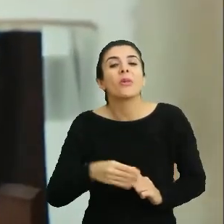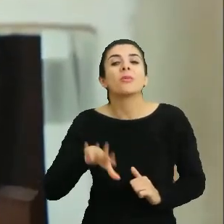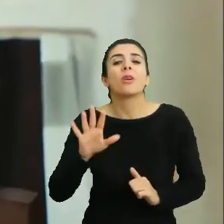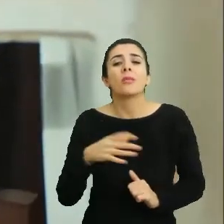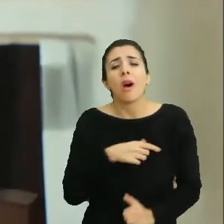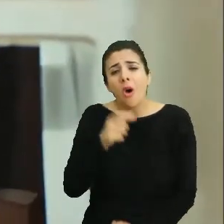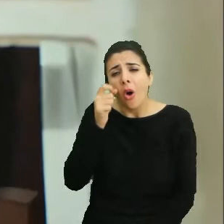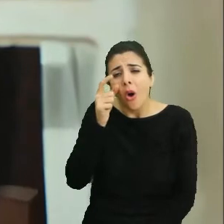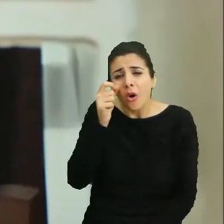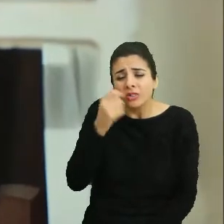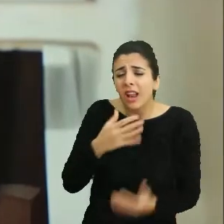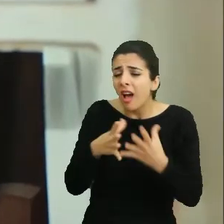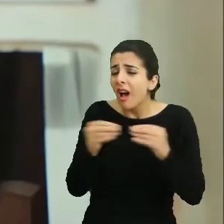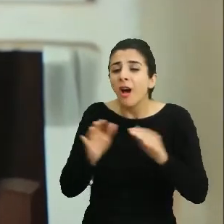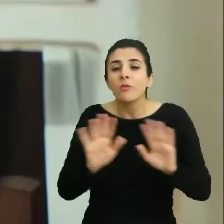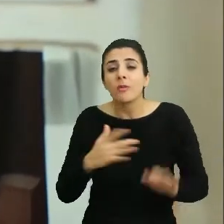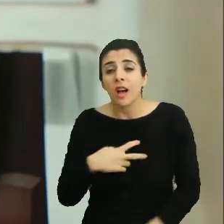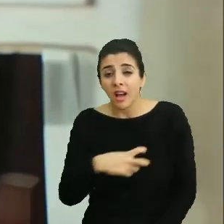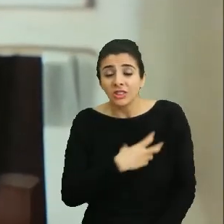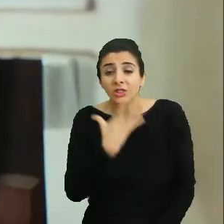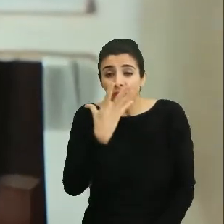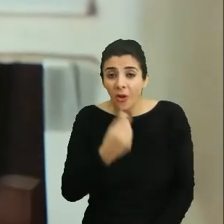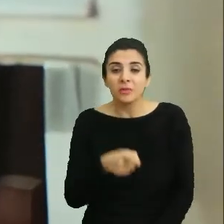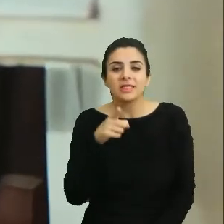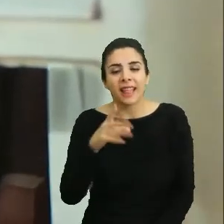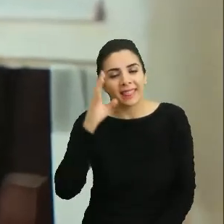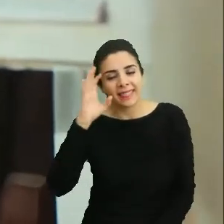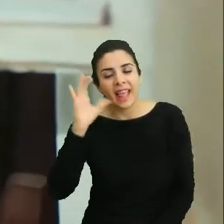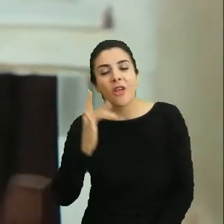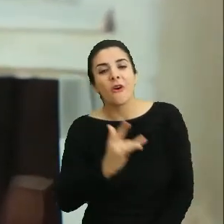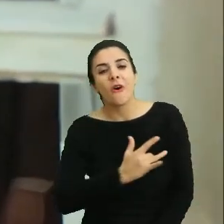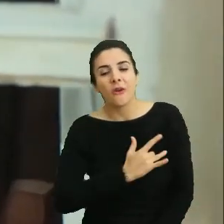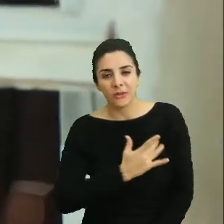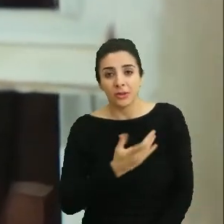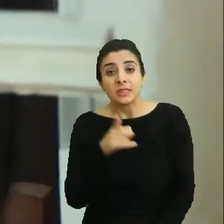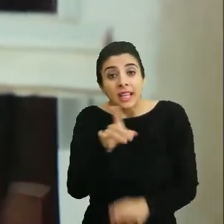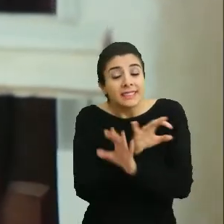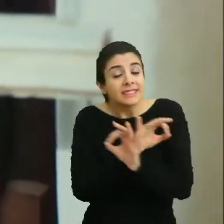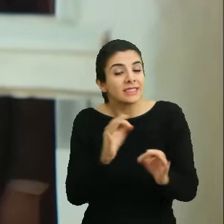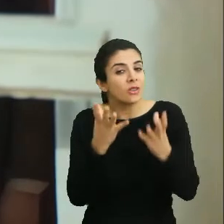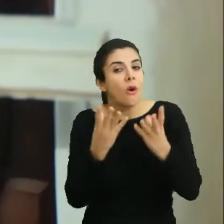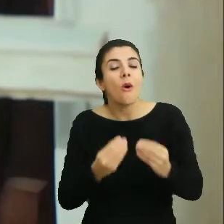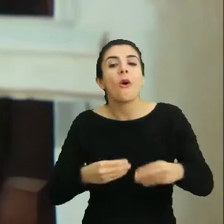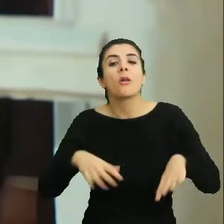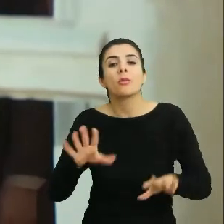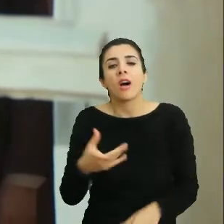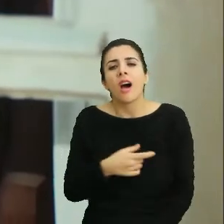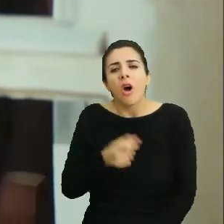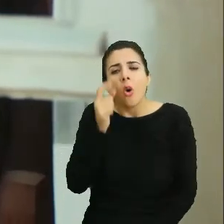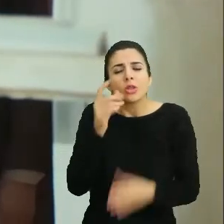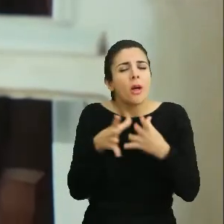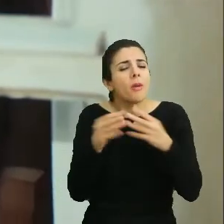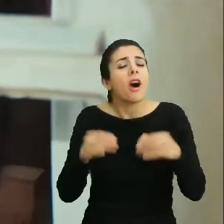olmuyor hasret dinmiyor. Vurgunum sana deli gönül. Sensiz olmuyor,